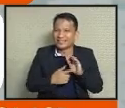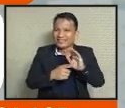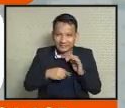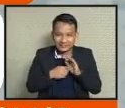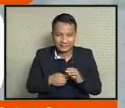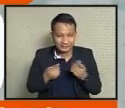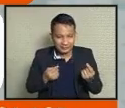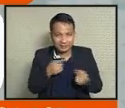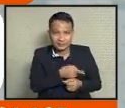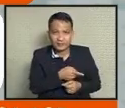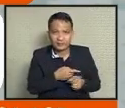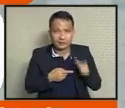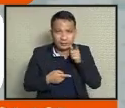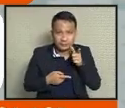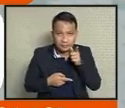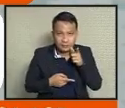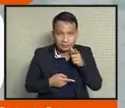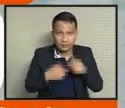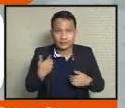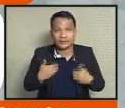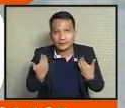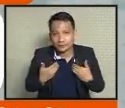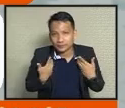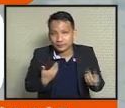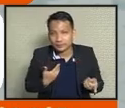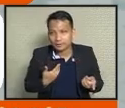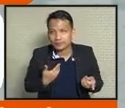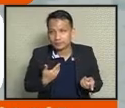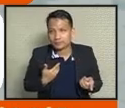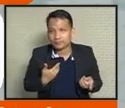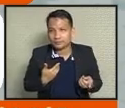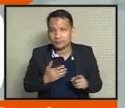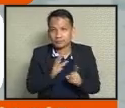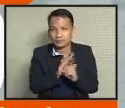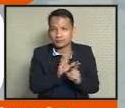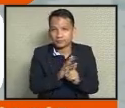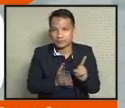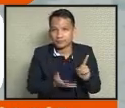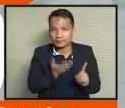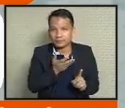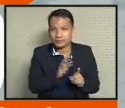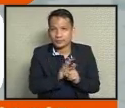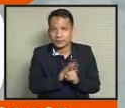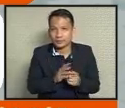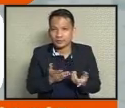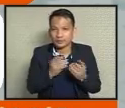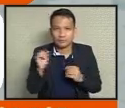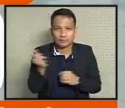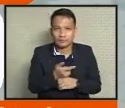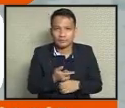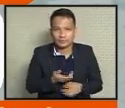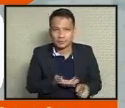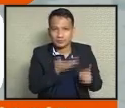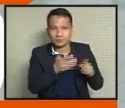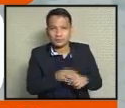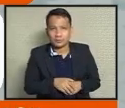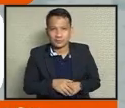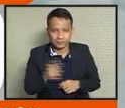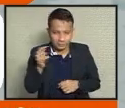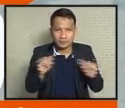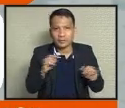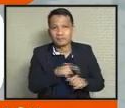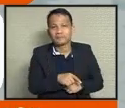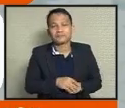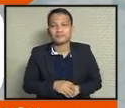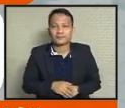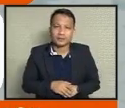thing is this, itong si Leng ay bata pa. And okay. Then she is quite famous sa TikTok and all that. Alright. Sa YouTube, probably sa